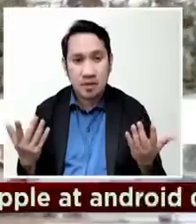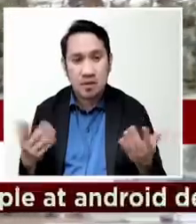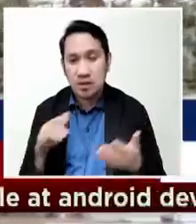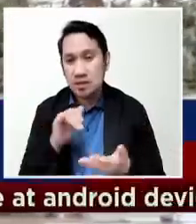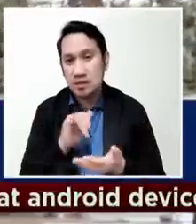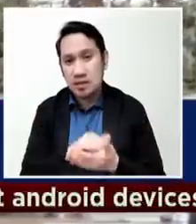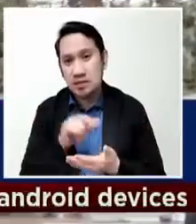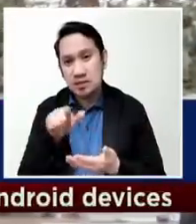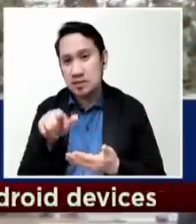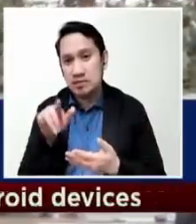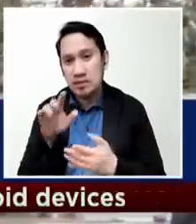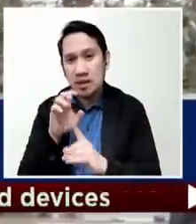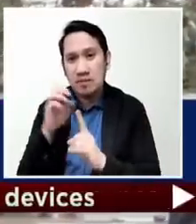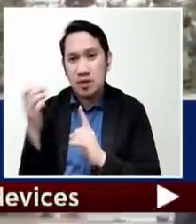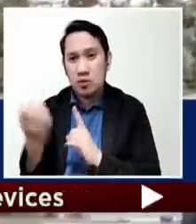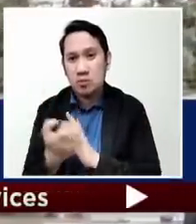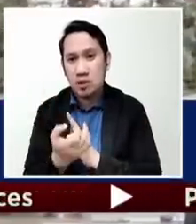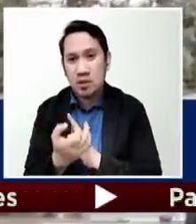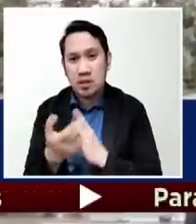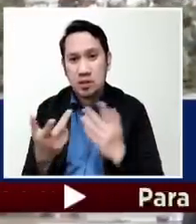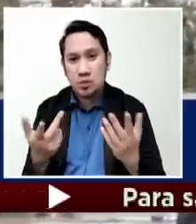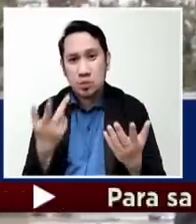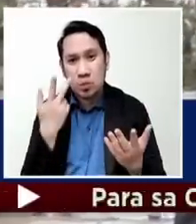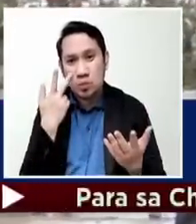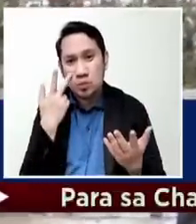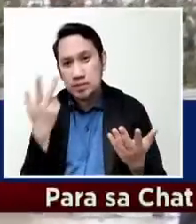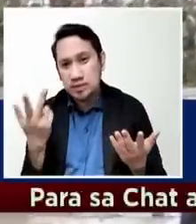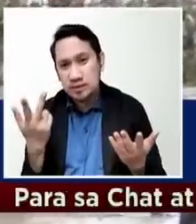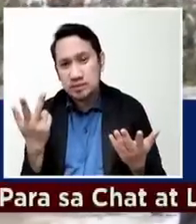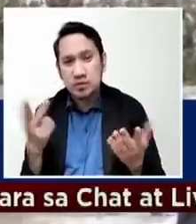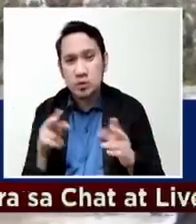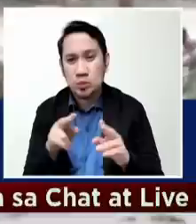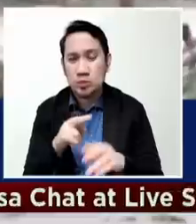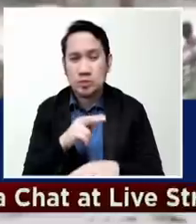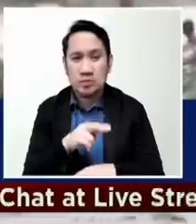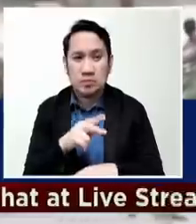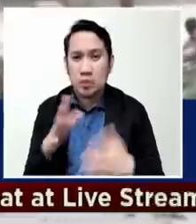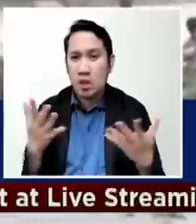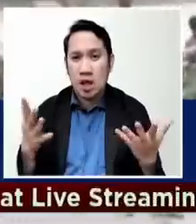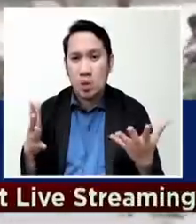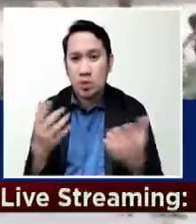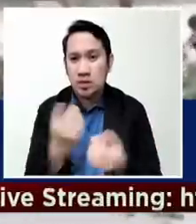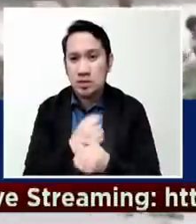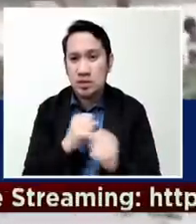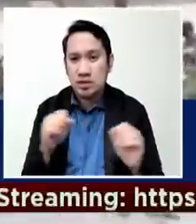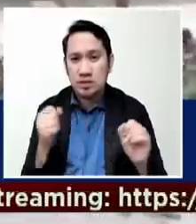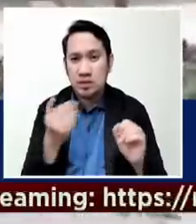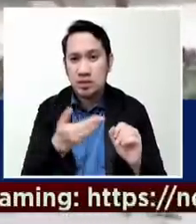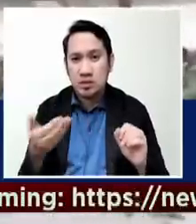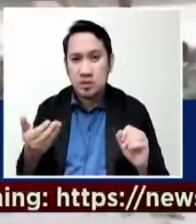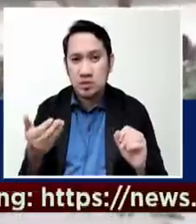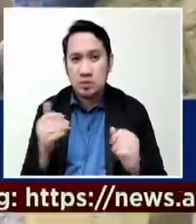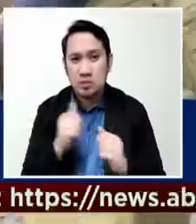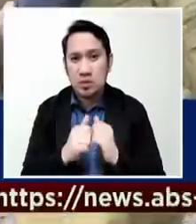eh. Eh, tinignan ko na lang po, sir, kahit kwan. Wala na akong naisalba kahit isa eh. Wala na, sir. Back to zero na